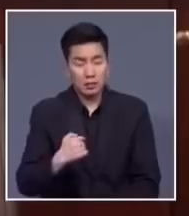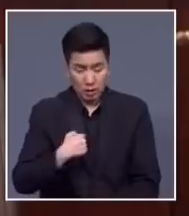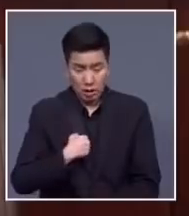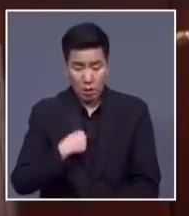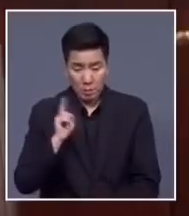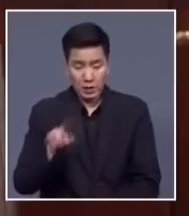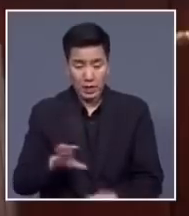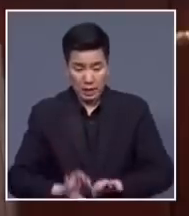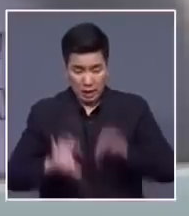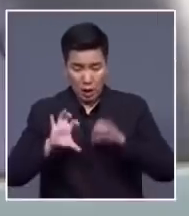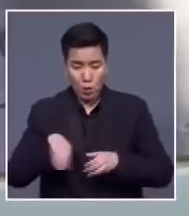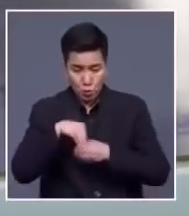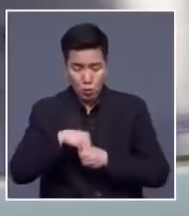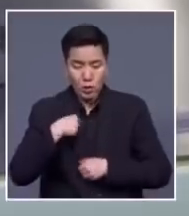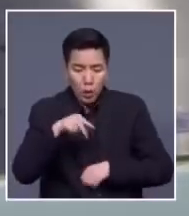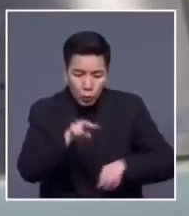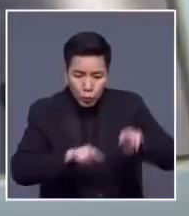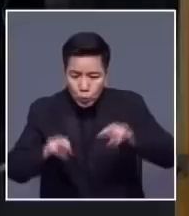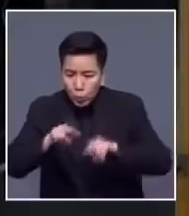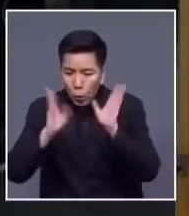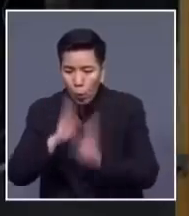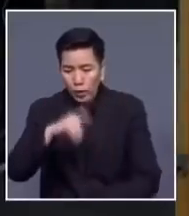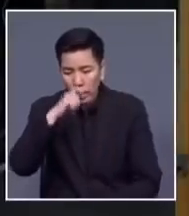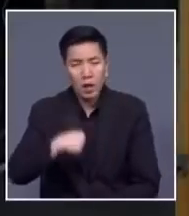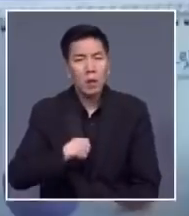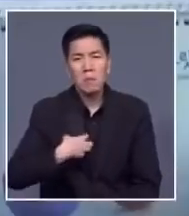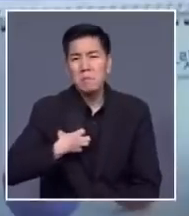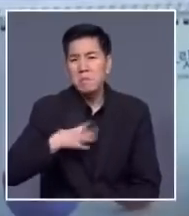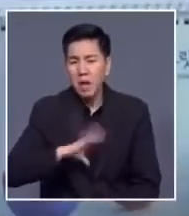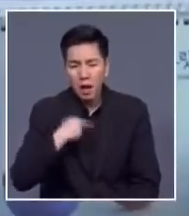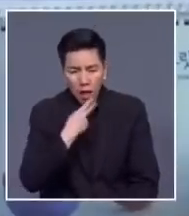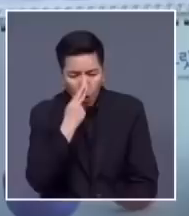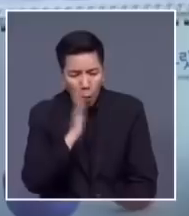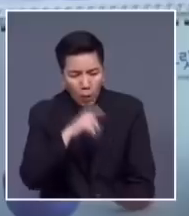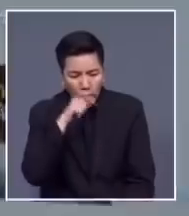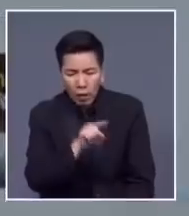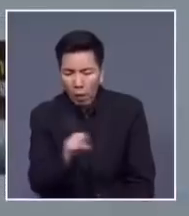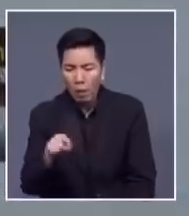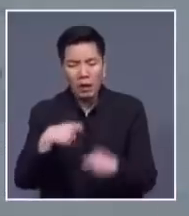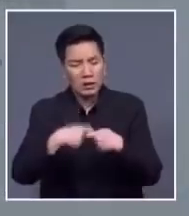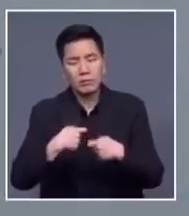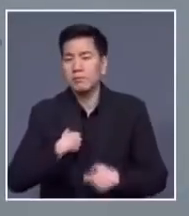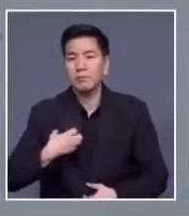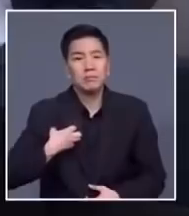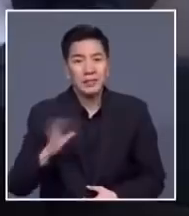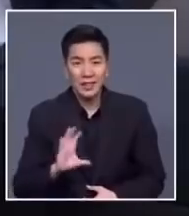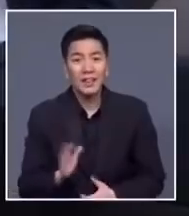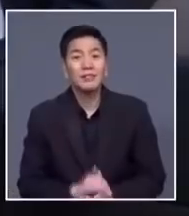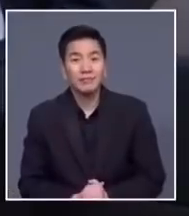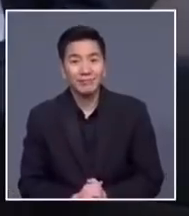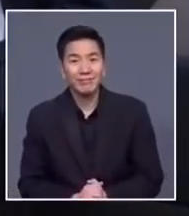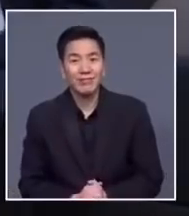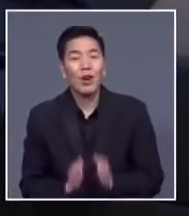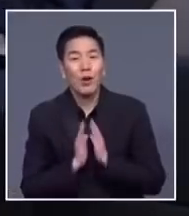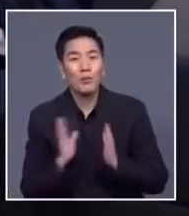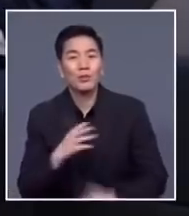ส่วนราชการที่อยู่ที่นี่เราคอยดูแลคนไทยเราก็ไม่อยากที่จะต้องเห็นว่าคนไทยเรามาพี่น้องเรามาลำบากแบบนี้ครับ ครับผมครับวันนี้